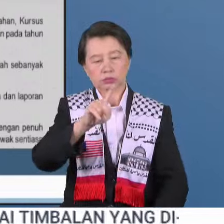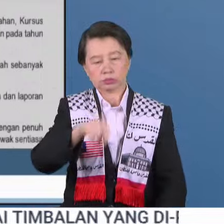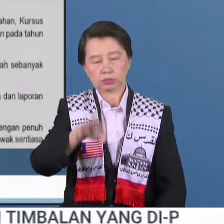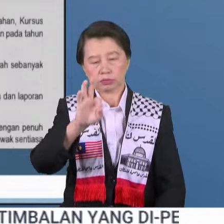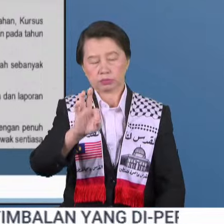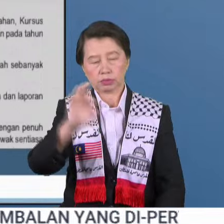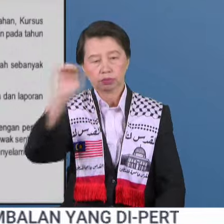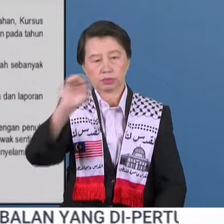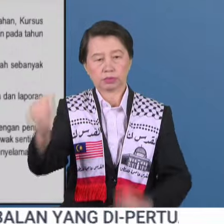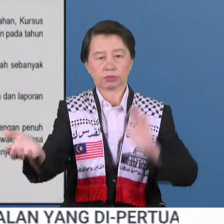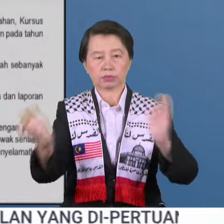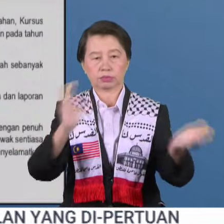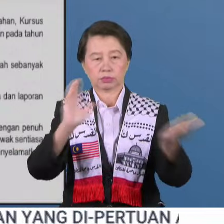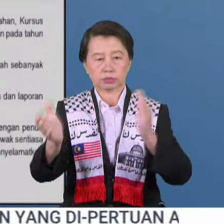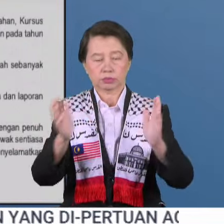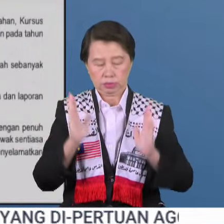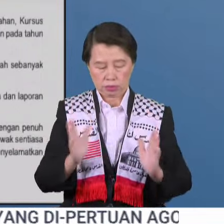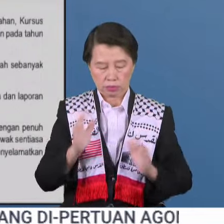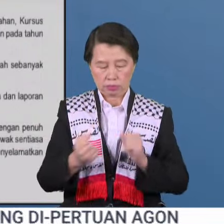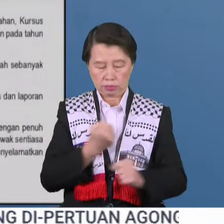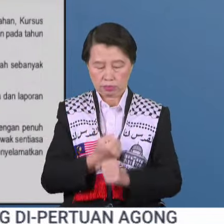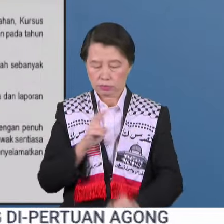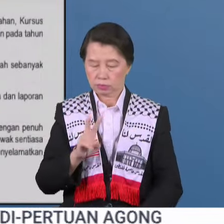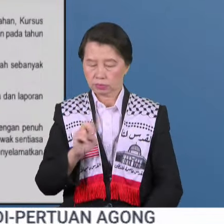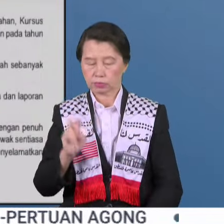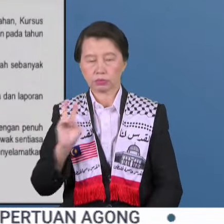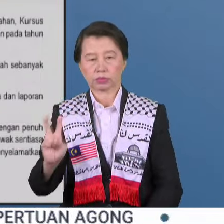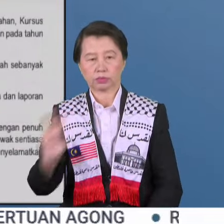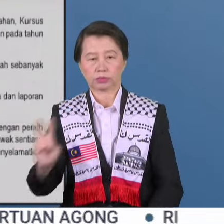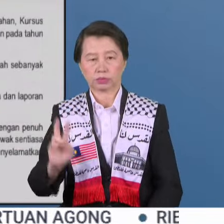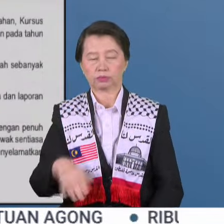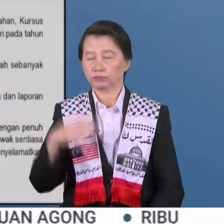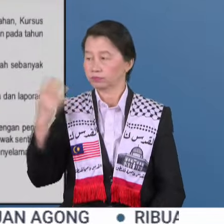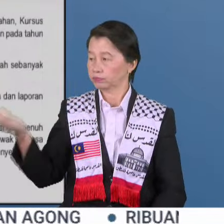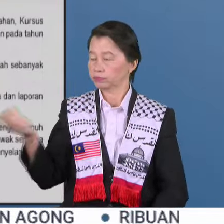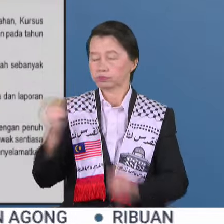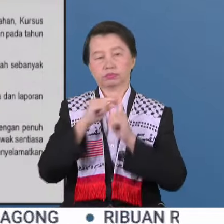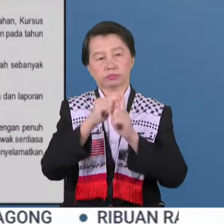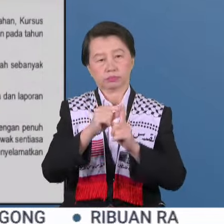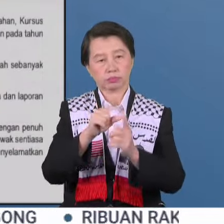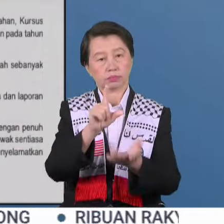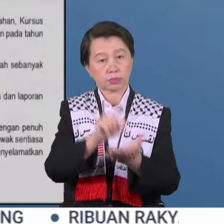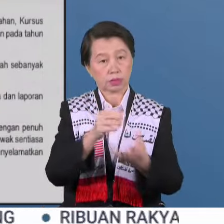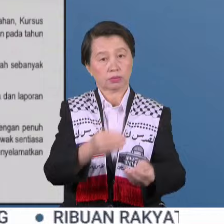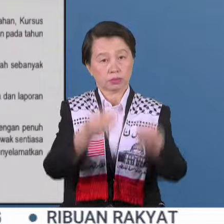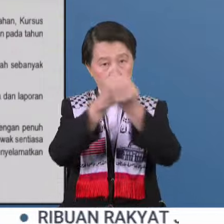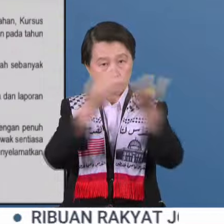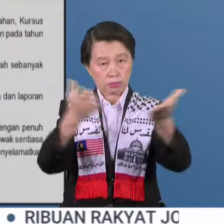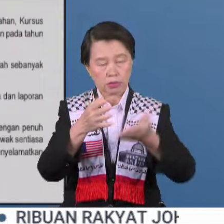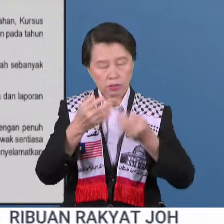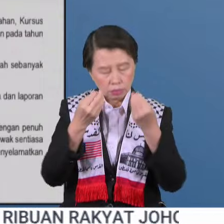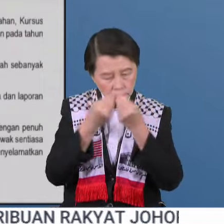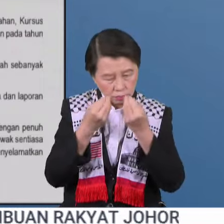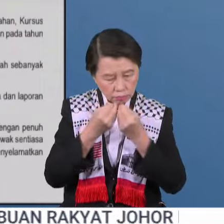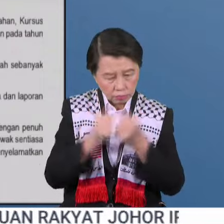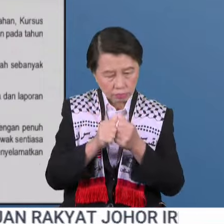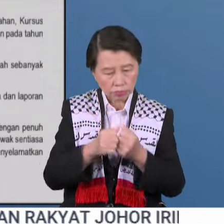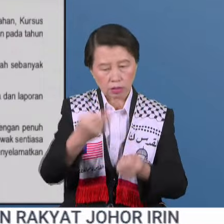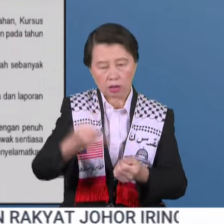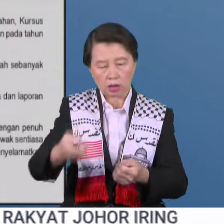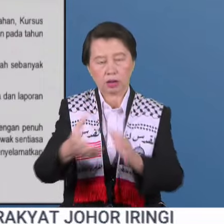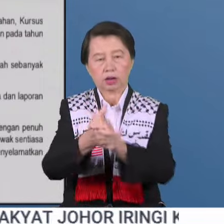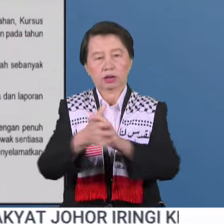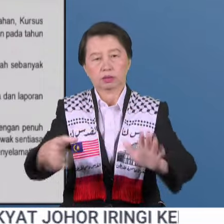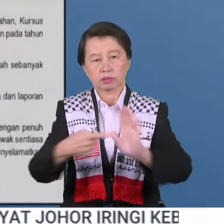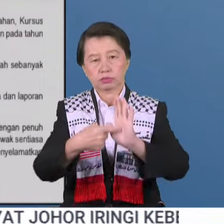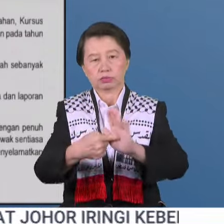2.9% berbanding tempoh Tahun 2022 beliau menerusi satu kenyataan media mendedahkan taksiran bagi harta diselamatkan